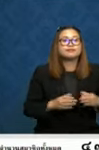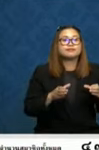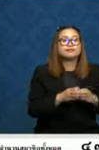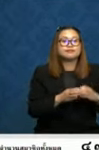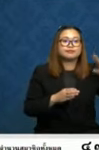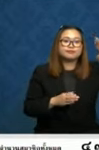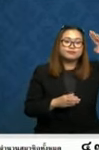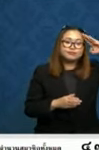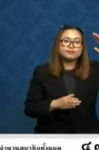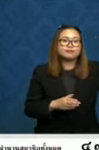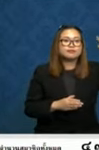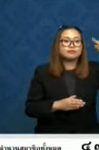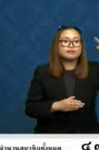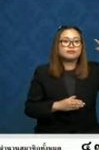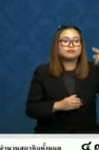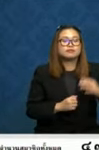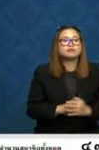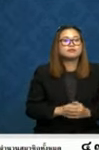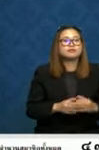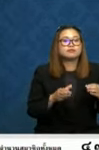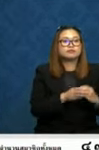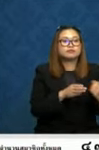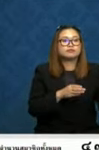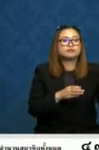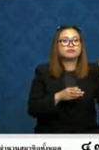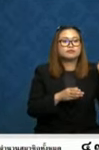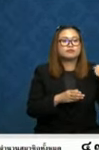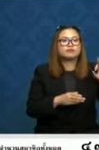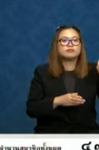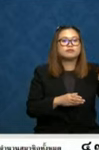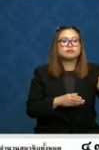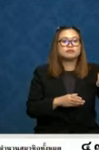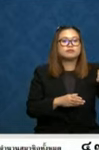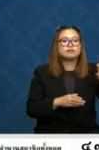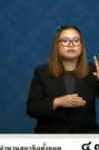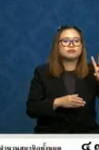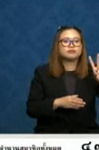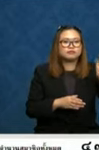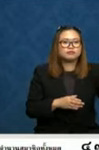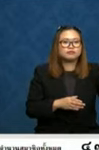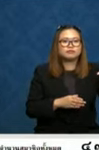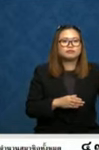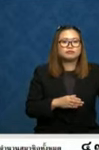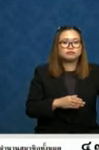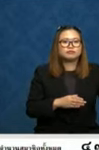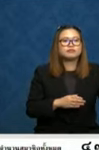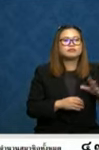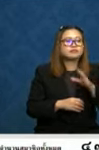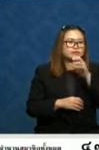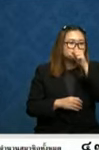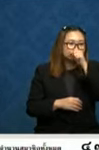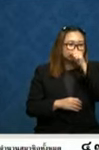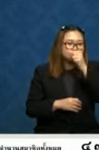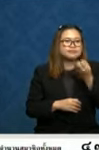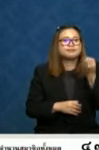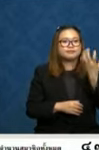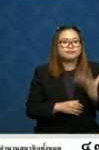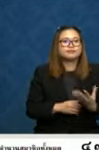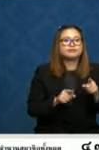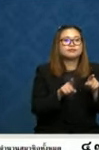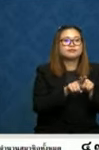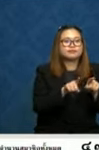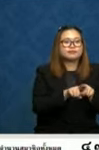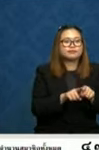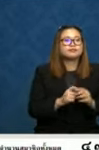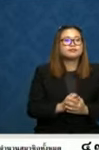ค่าใช้จ่ายในการเสริมสร้างกำลังกองทัพเป็นจำนวนเงิน 9,776 ล้านบาทเป็นเอกสารลับมากทั้งหมดเช่นกันค่ะ